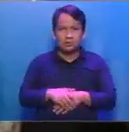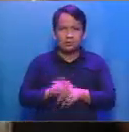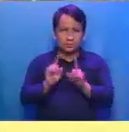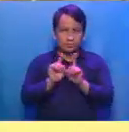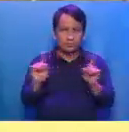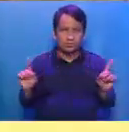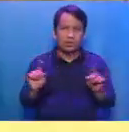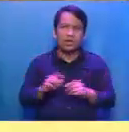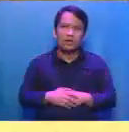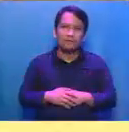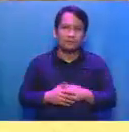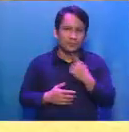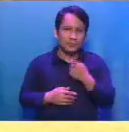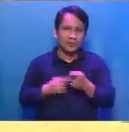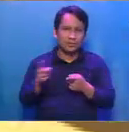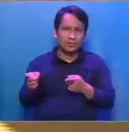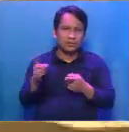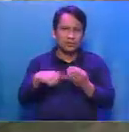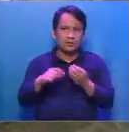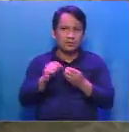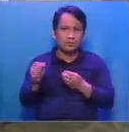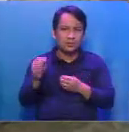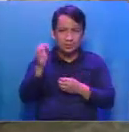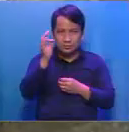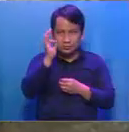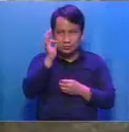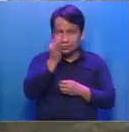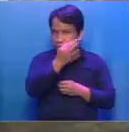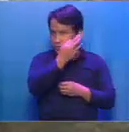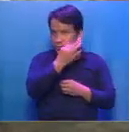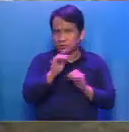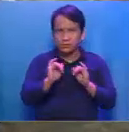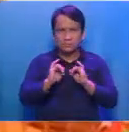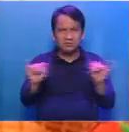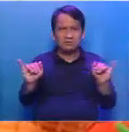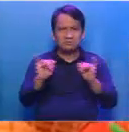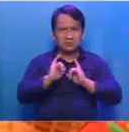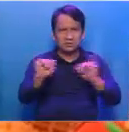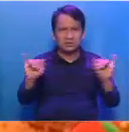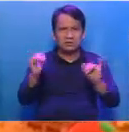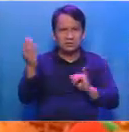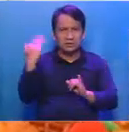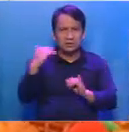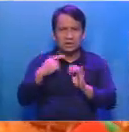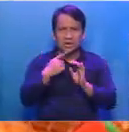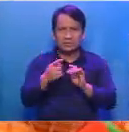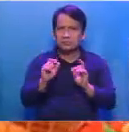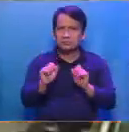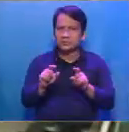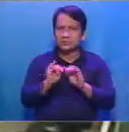distance. Pero pagdating sa presyo ng mga prutas, halos wala namang pinagkaiba, sabi ng mga